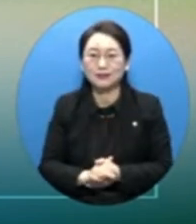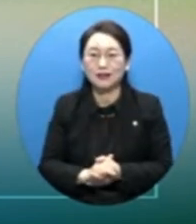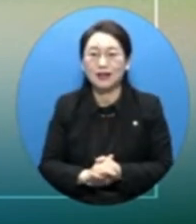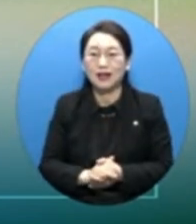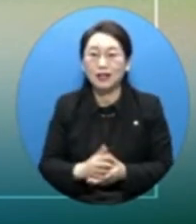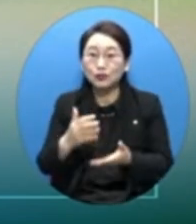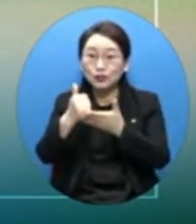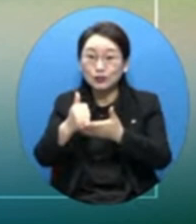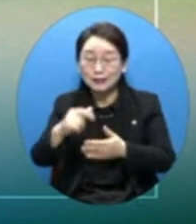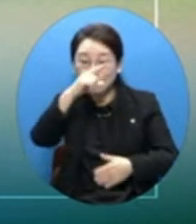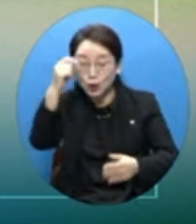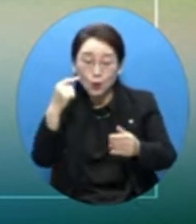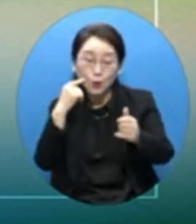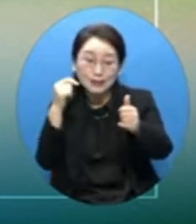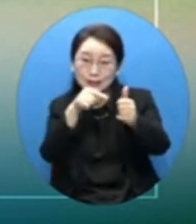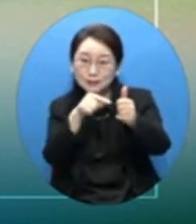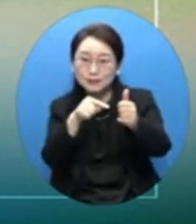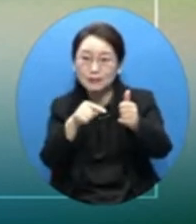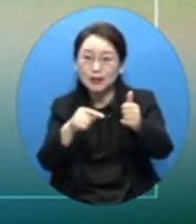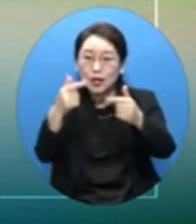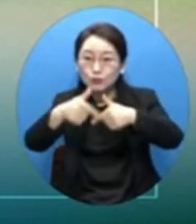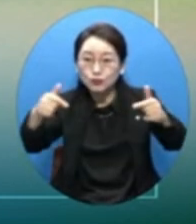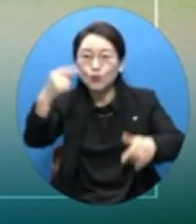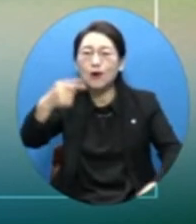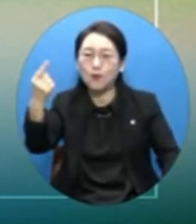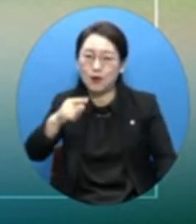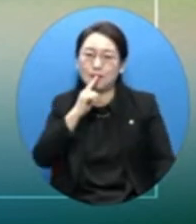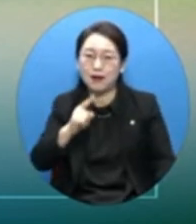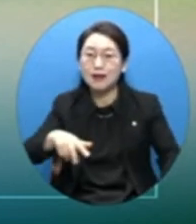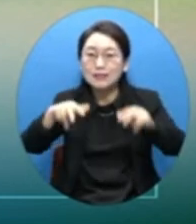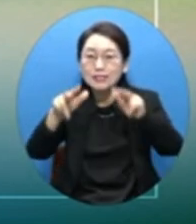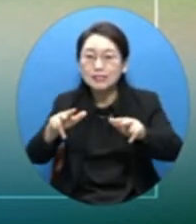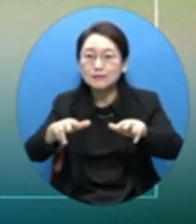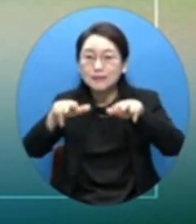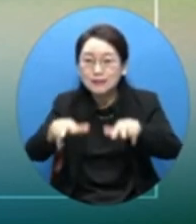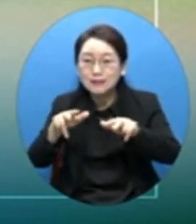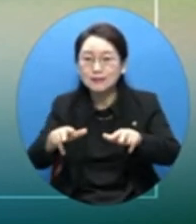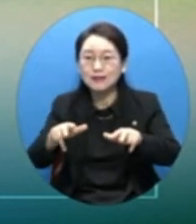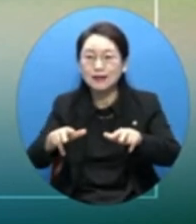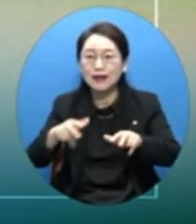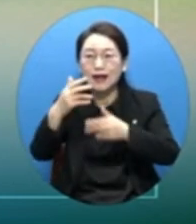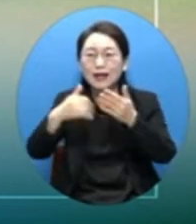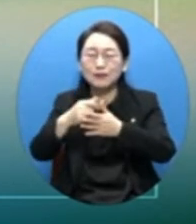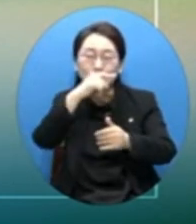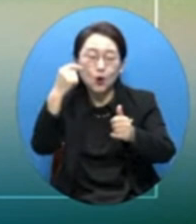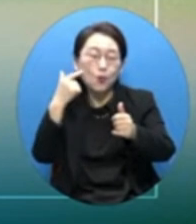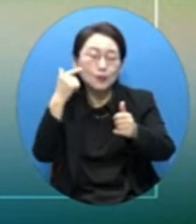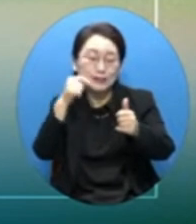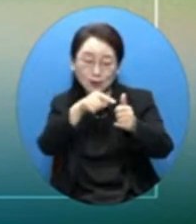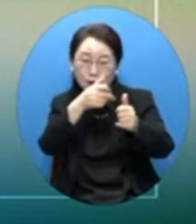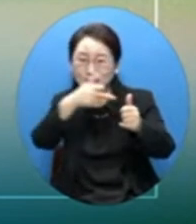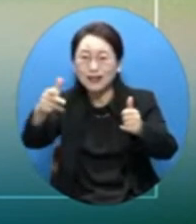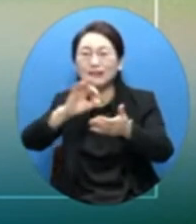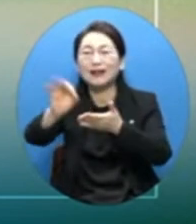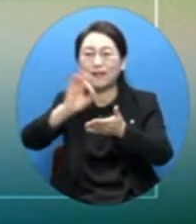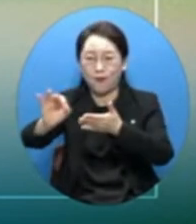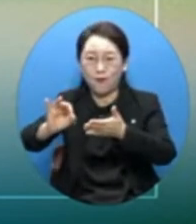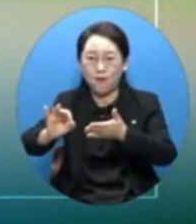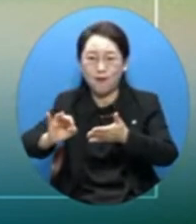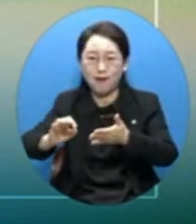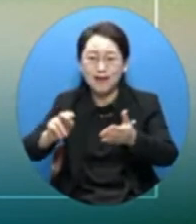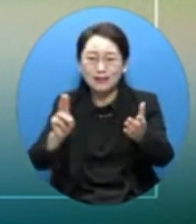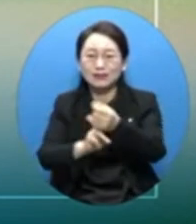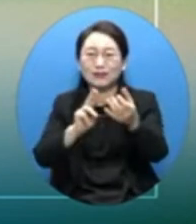me, to tell you, it's coming. Okay. God is going to use you in a great